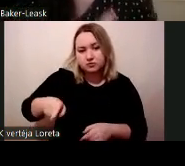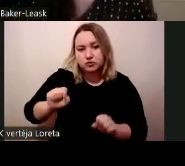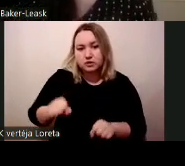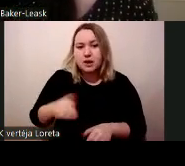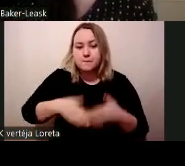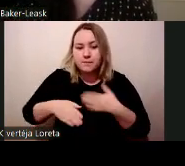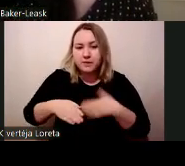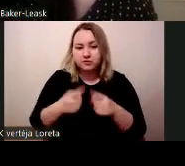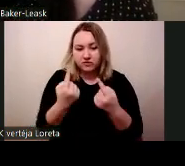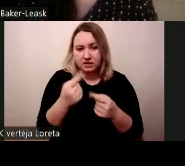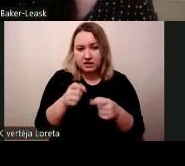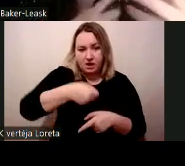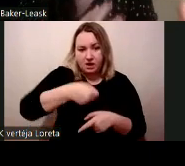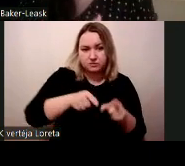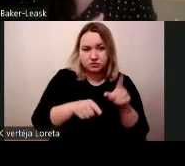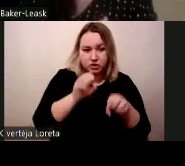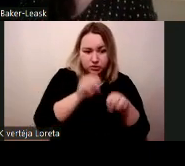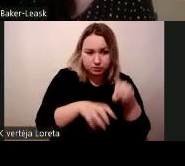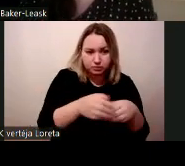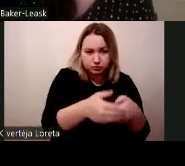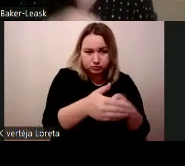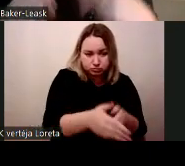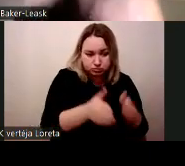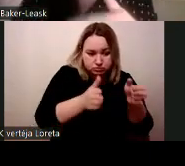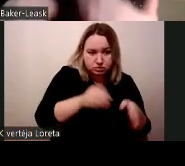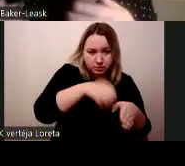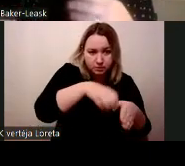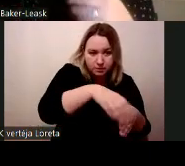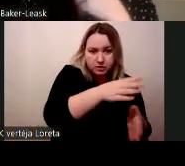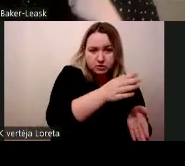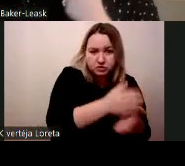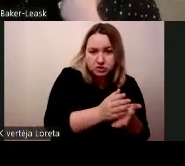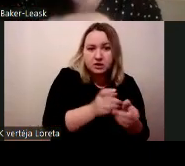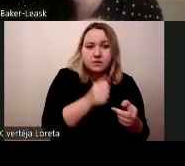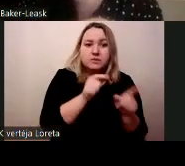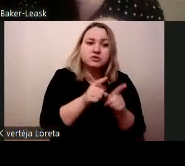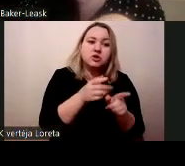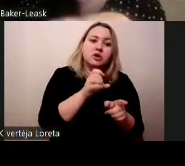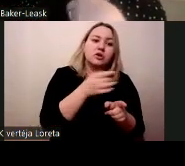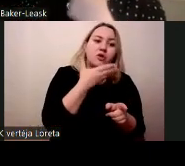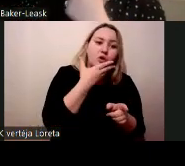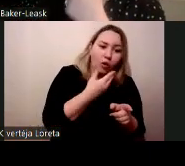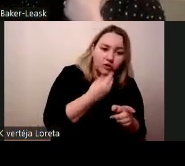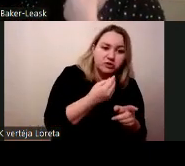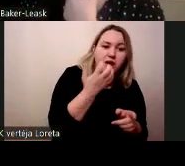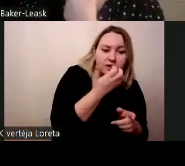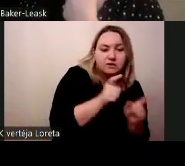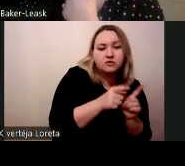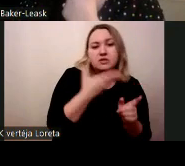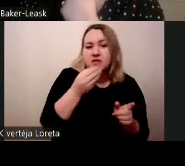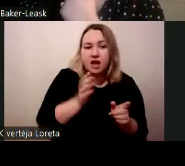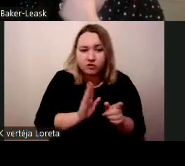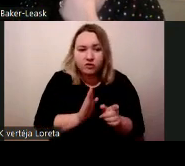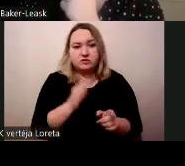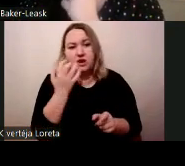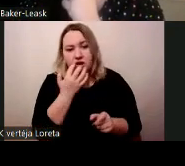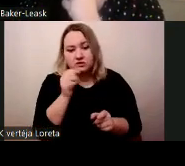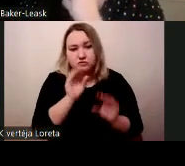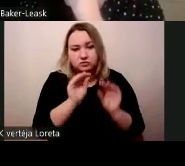vieną krepšelį knygos ir, sakym, tai yra negrožinė literatūra ar grožinė literatūra, yra